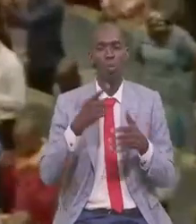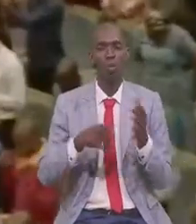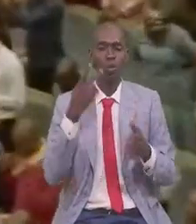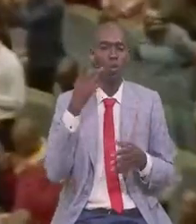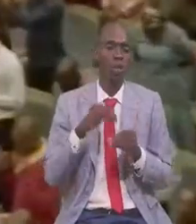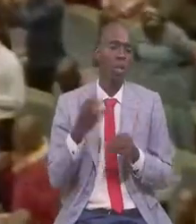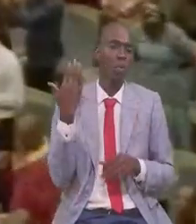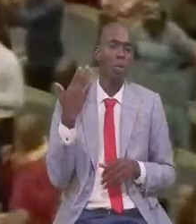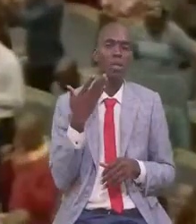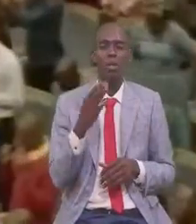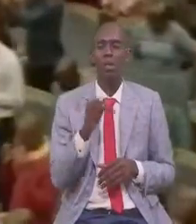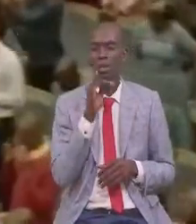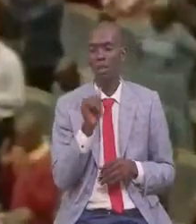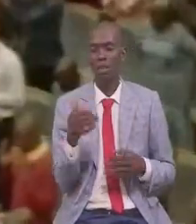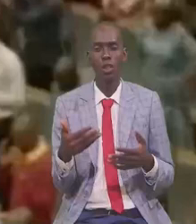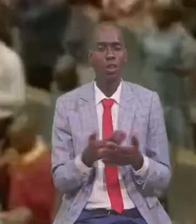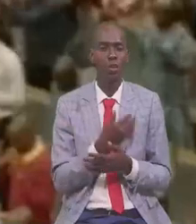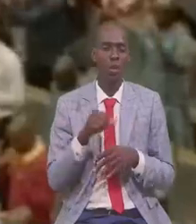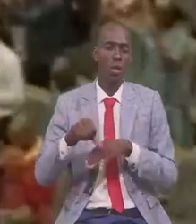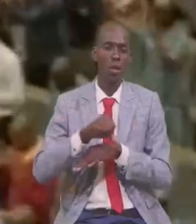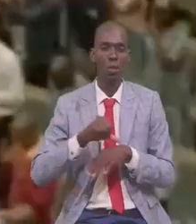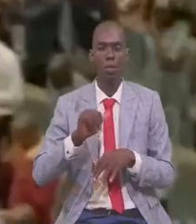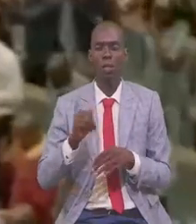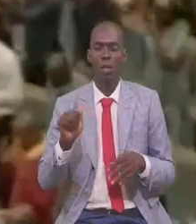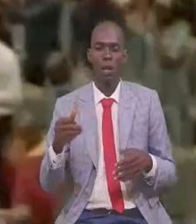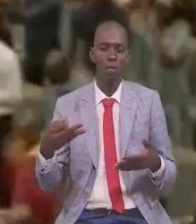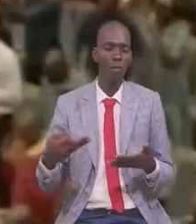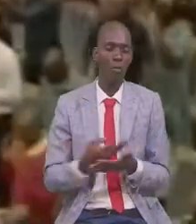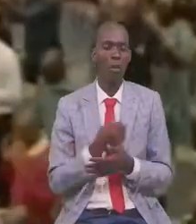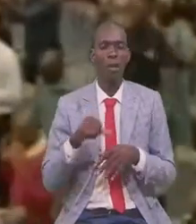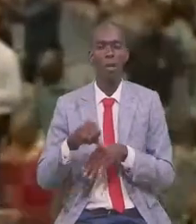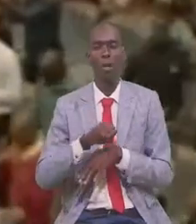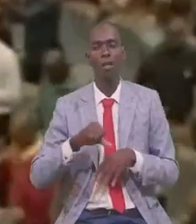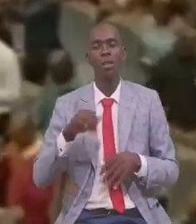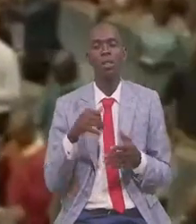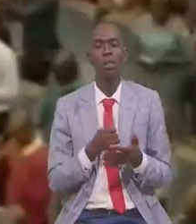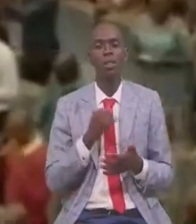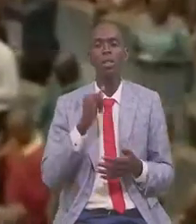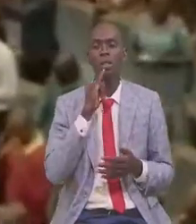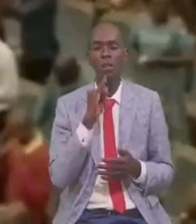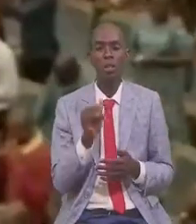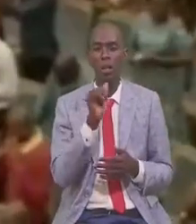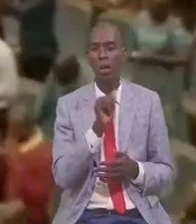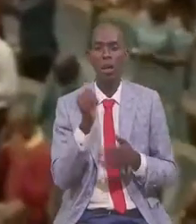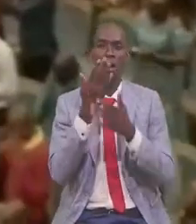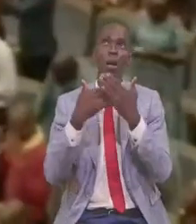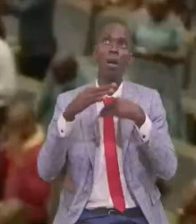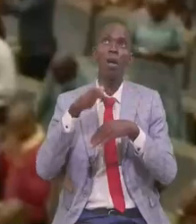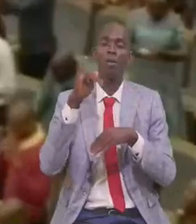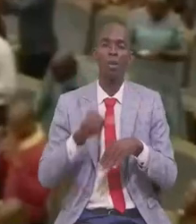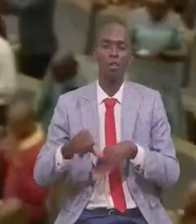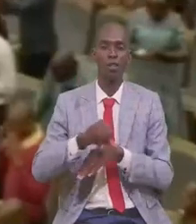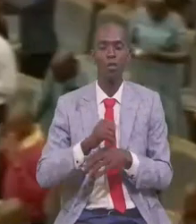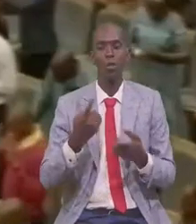C'est une nouvelle onction. C'est une onction fraîche. C'est une onction céleste venant sur